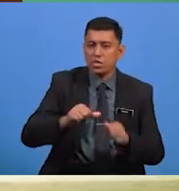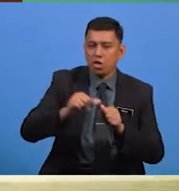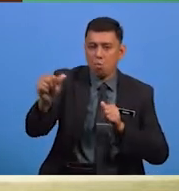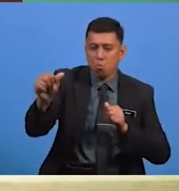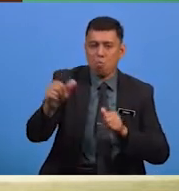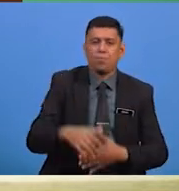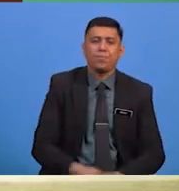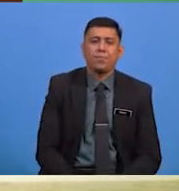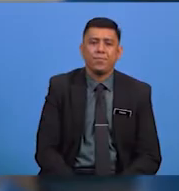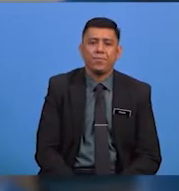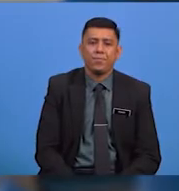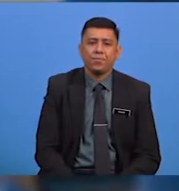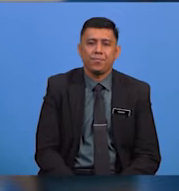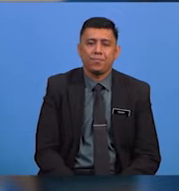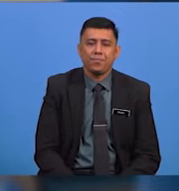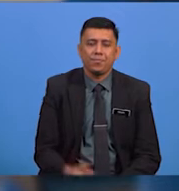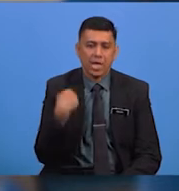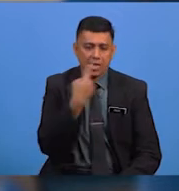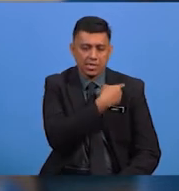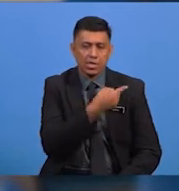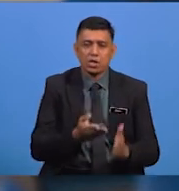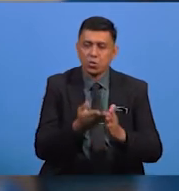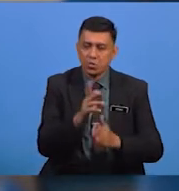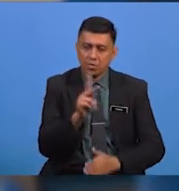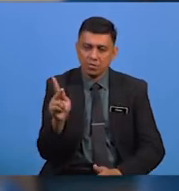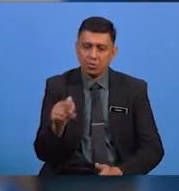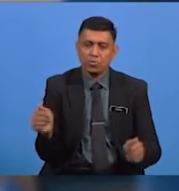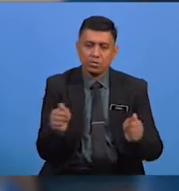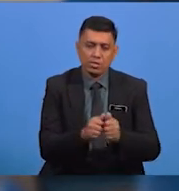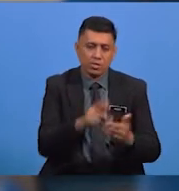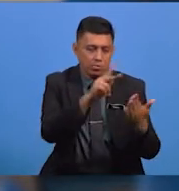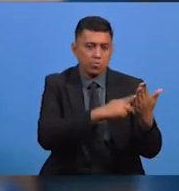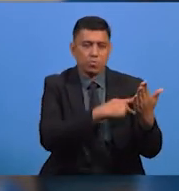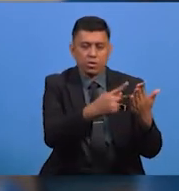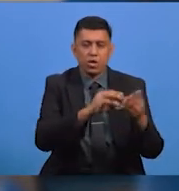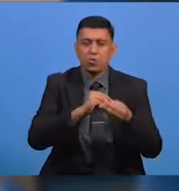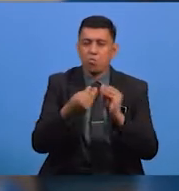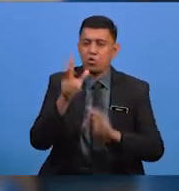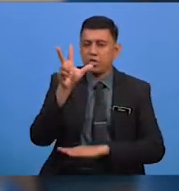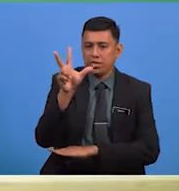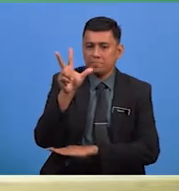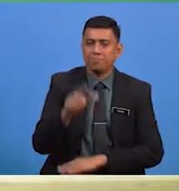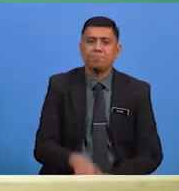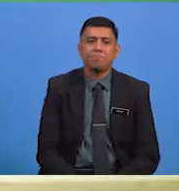jauh. Kita teruskan dengan pantun nombor 3.